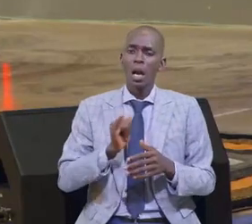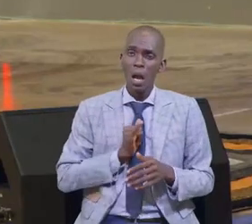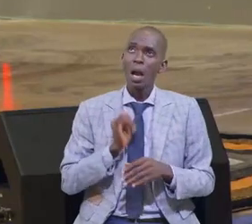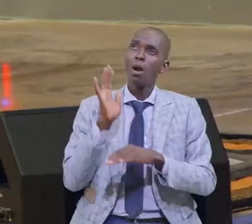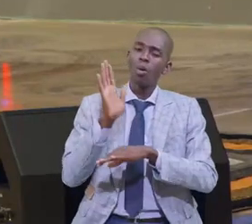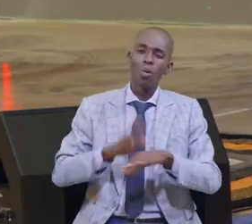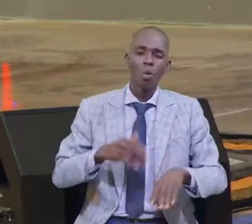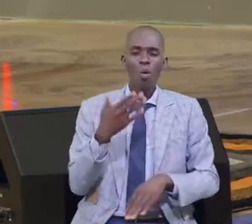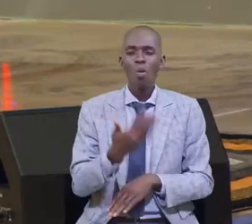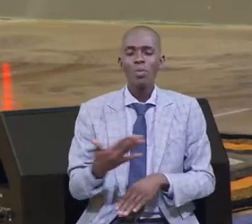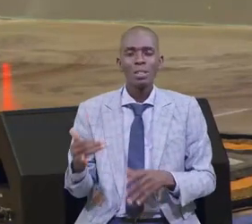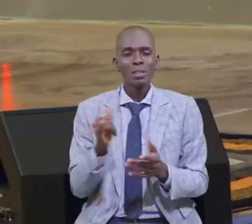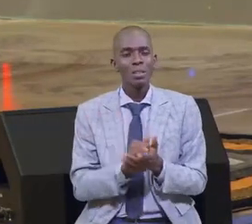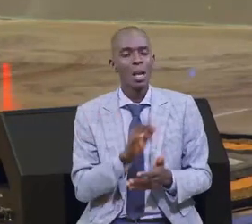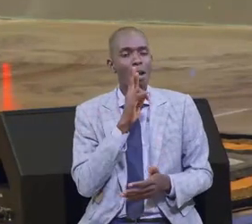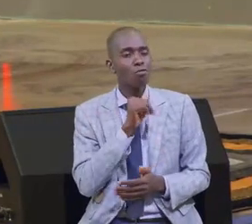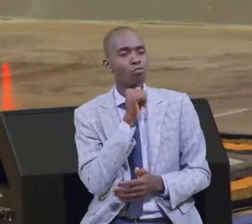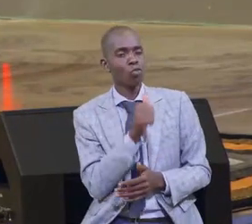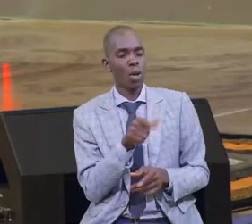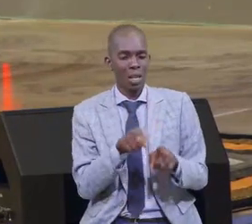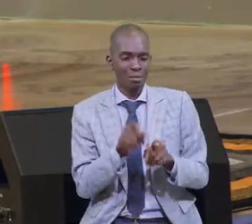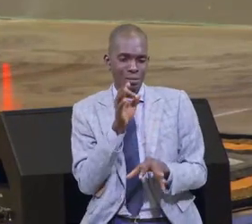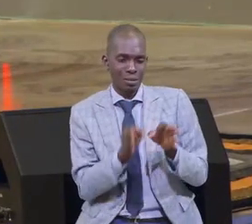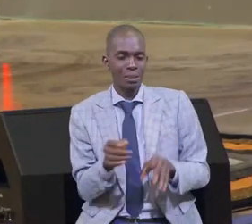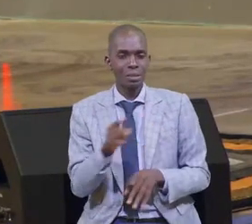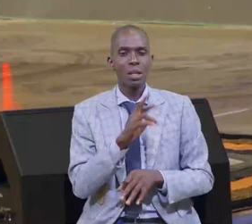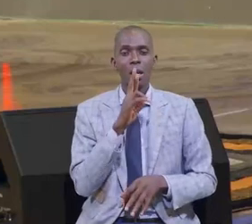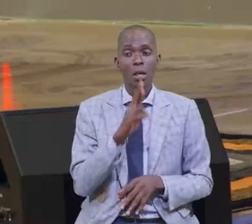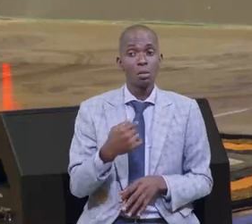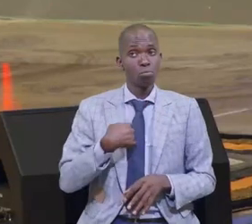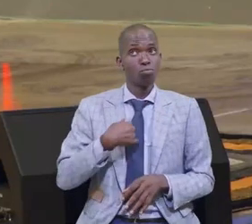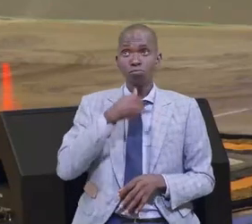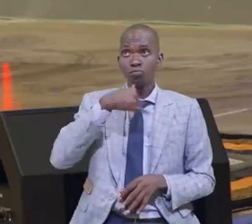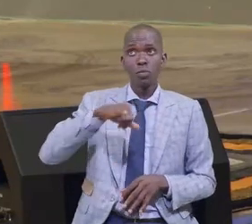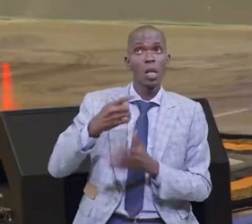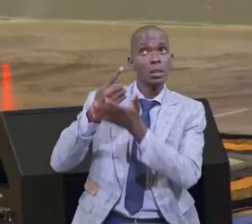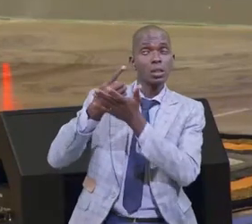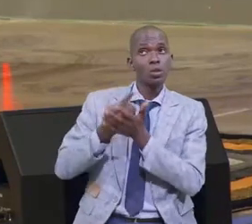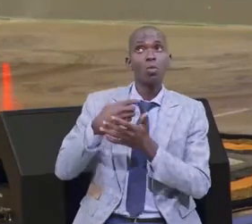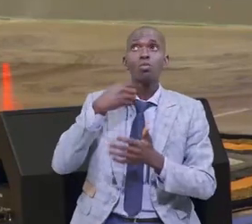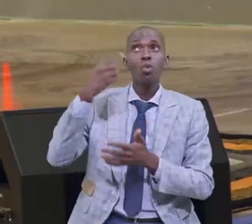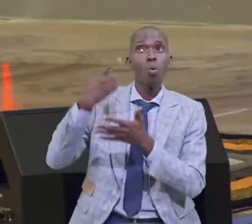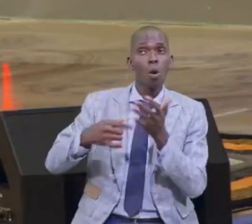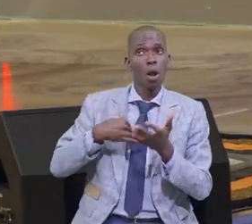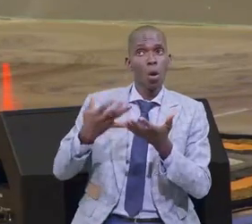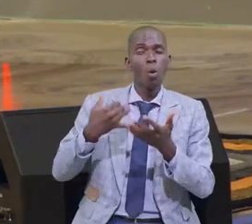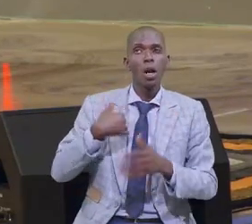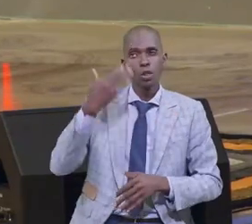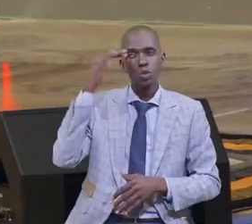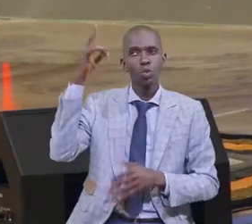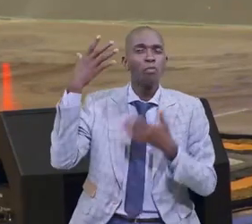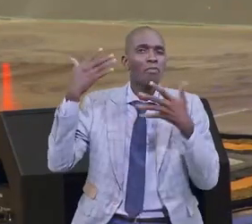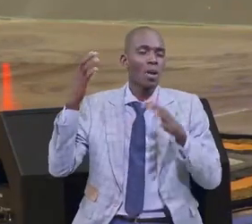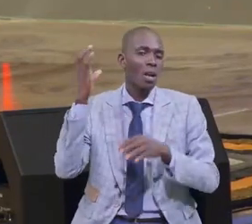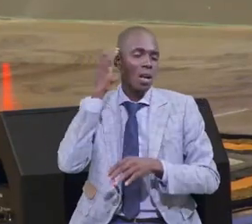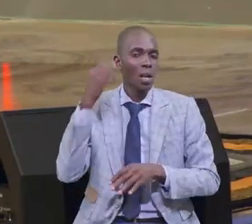j'appelle les choses qui ne sont pas comme si elles étaient. Mais quoi que je ne t'ai pas dit ce que